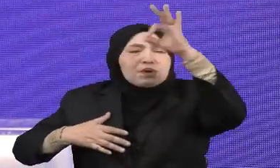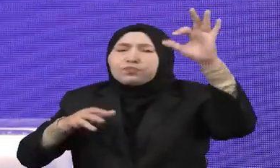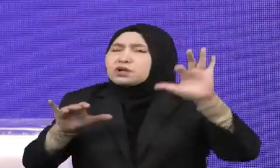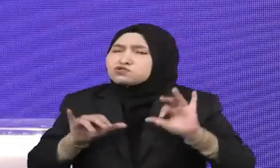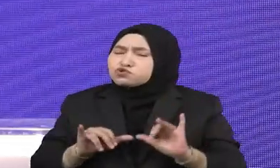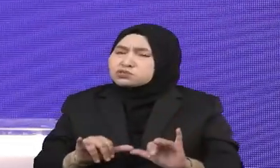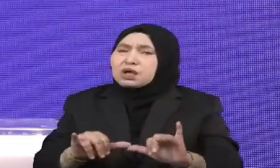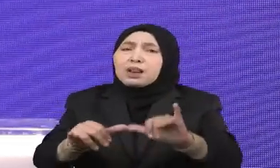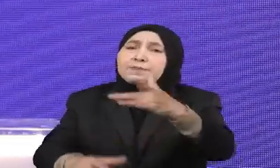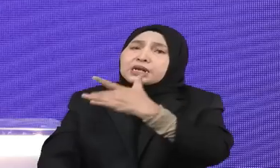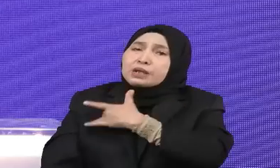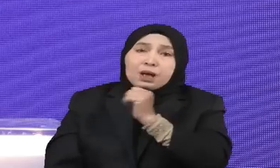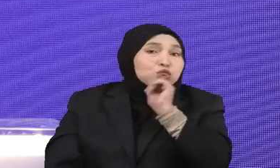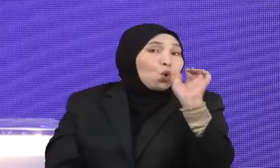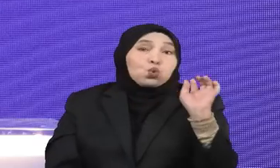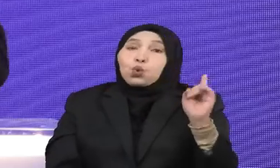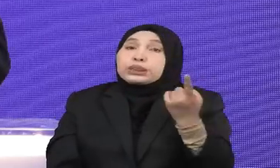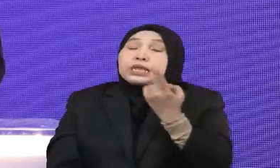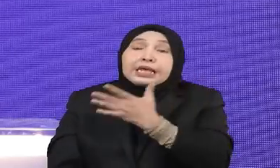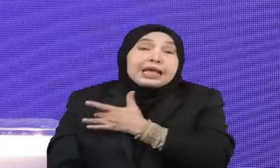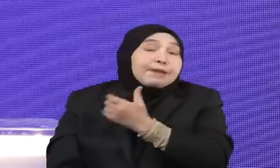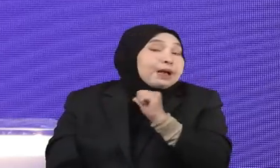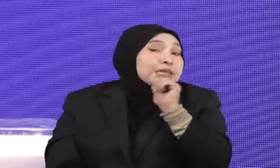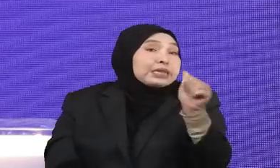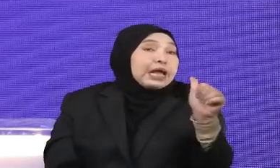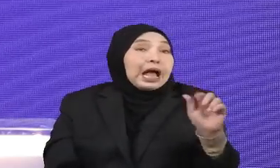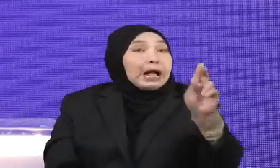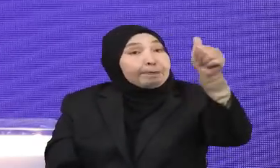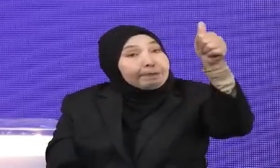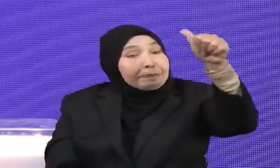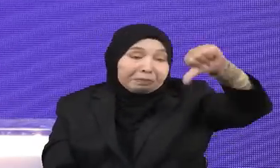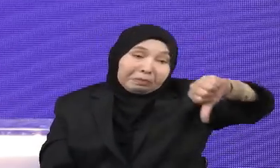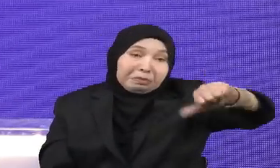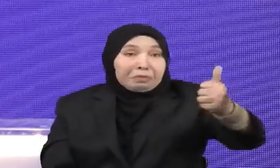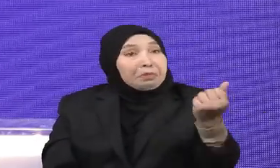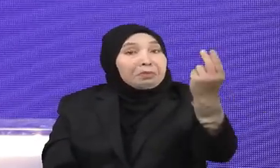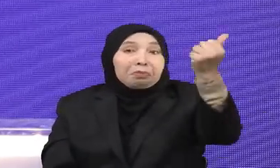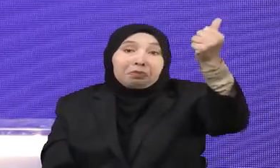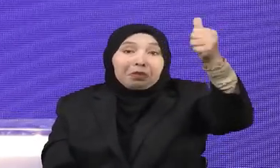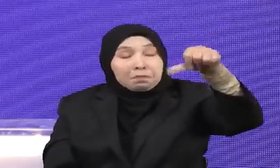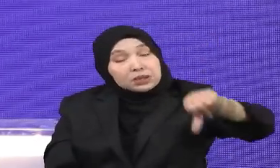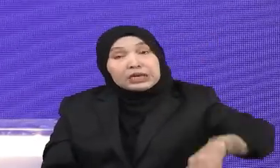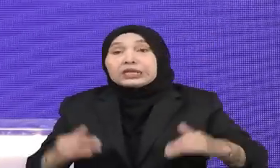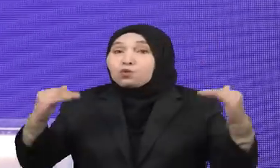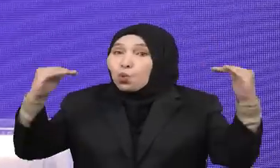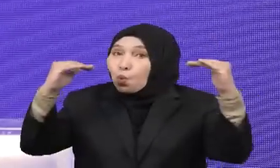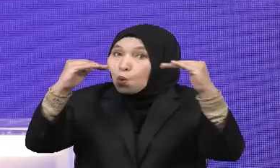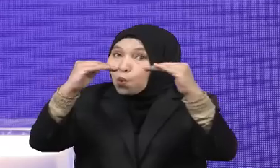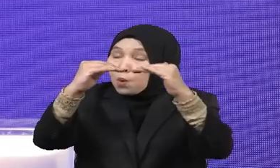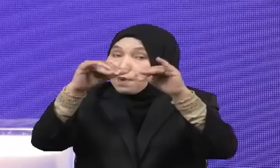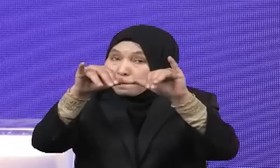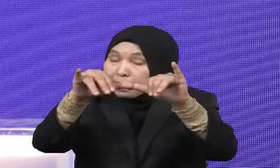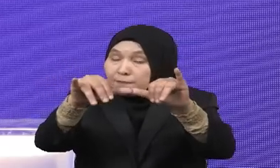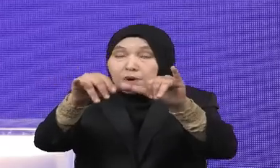beriman bukan sekadar iman dan tidak naik dan turun bila kita menstabilkan iman kita bahwa Allah akan